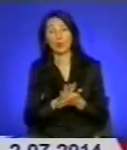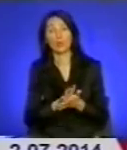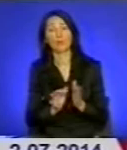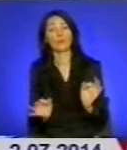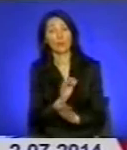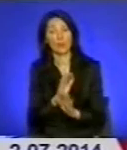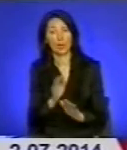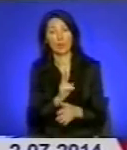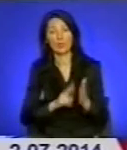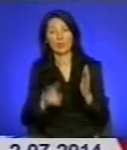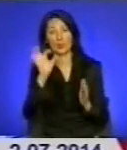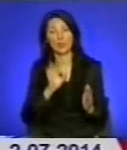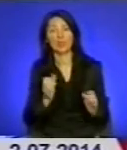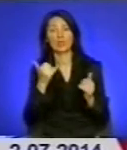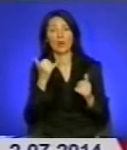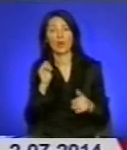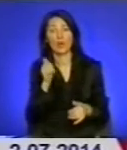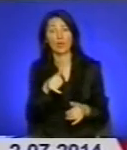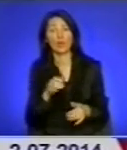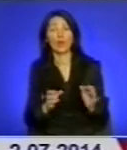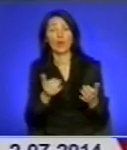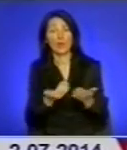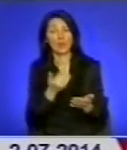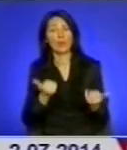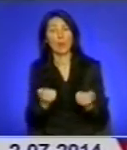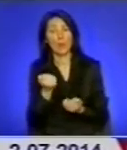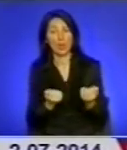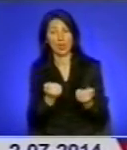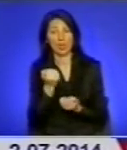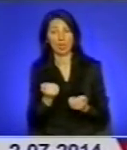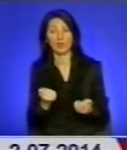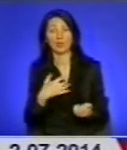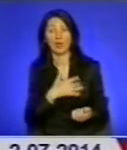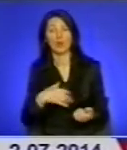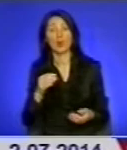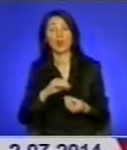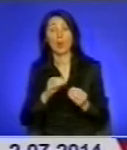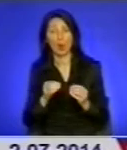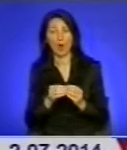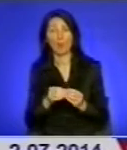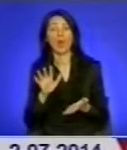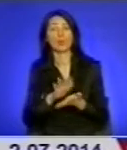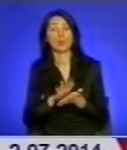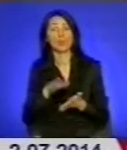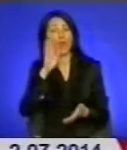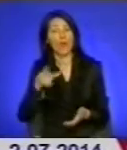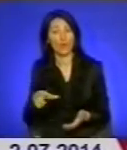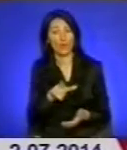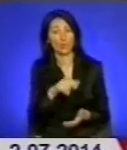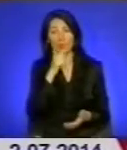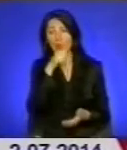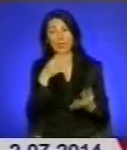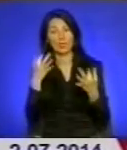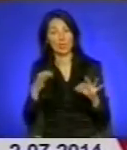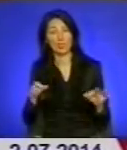70% викидів від автотранспорту на актуальніша Проблема забруднення поверхневих вод за роки незалежності вкрай збудували